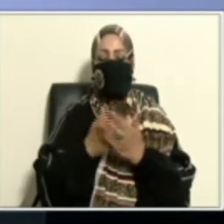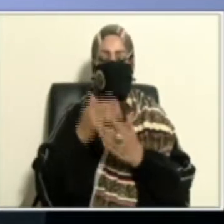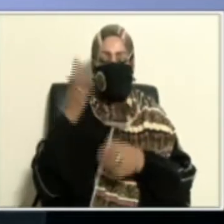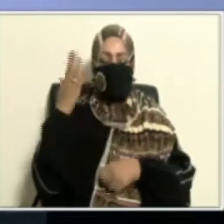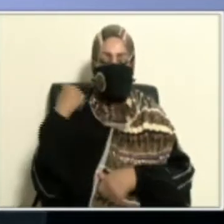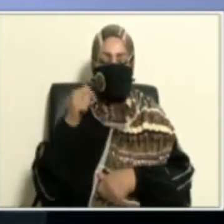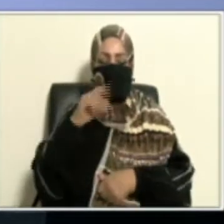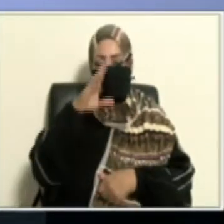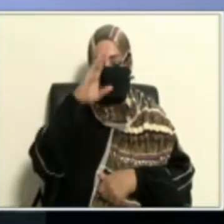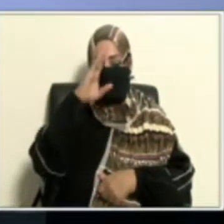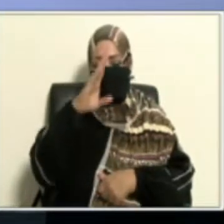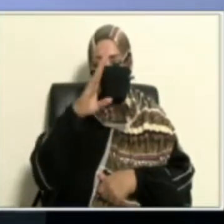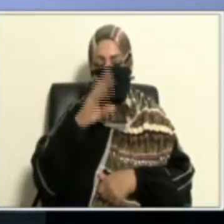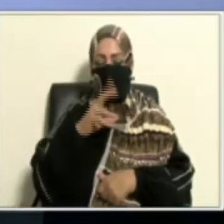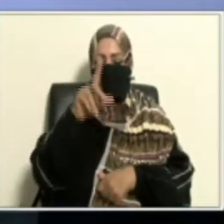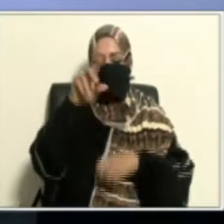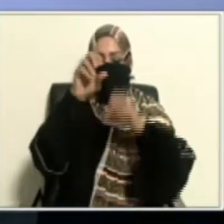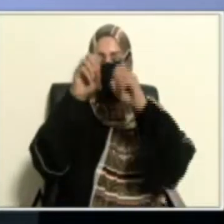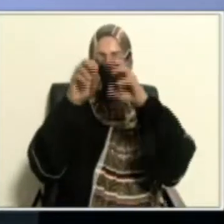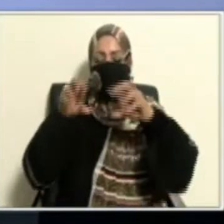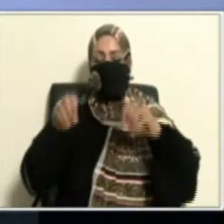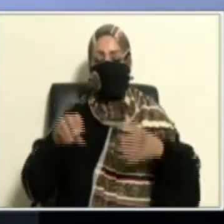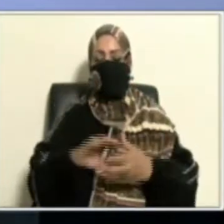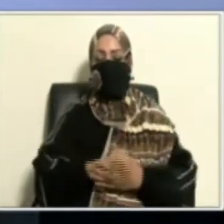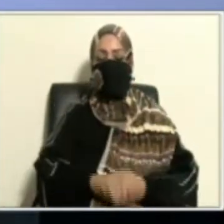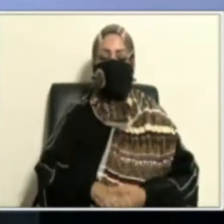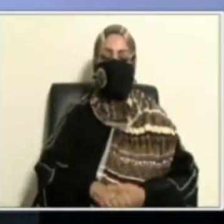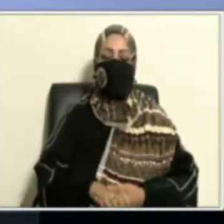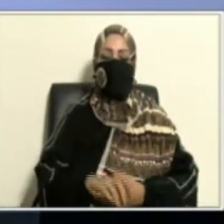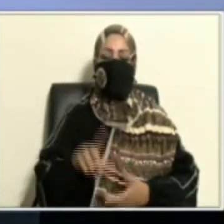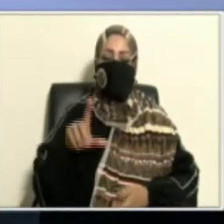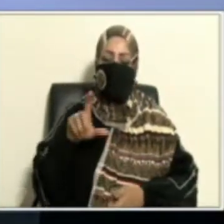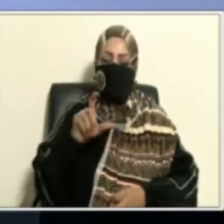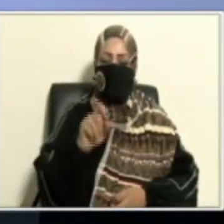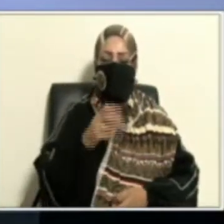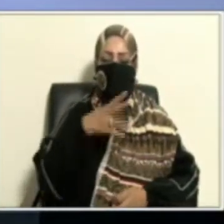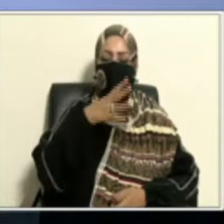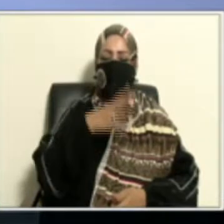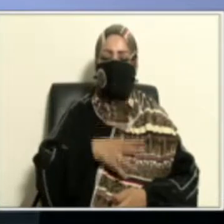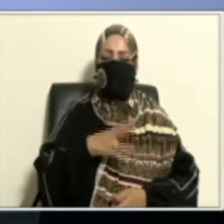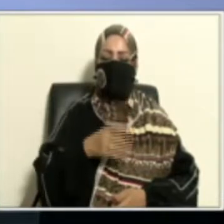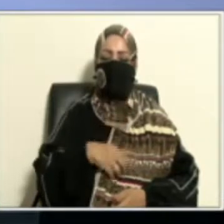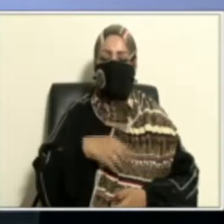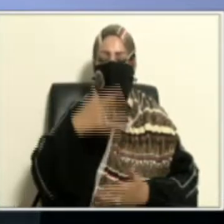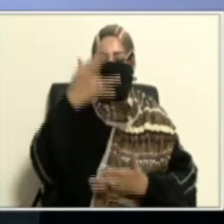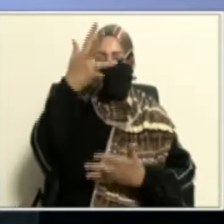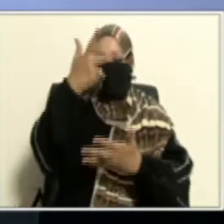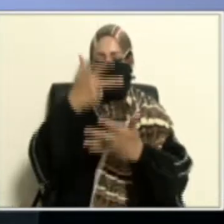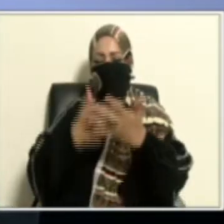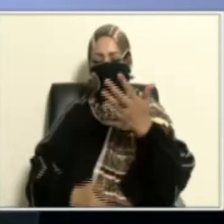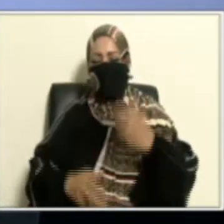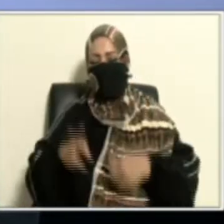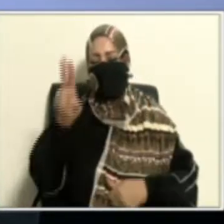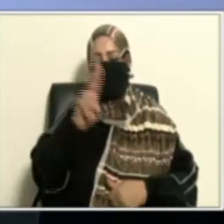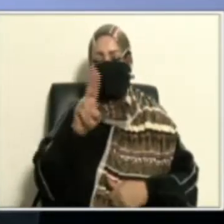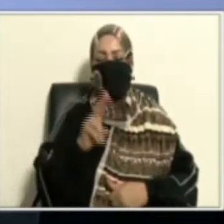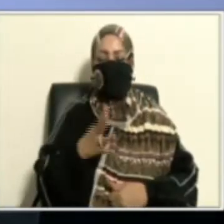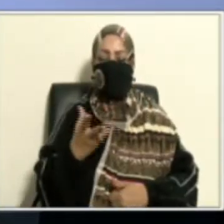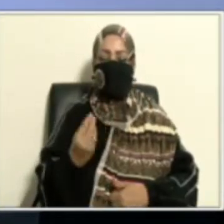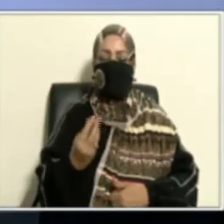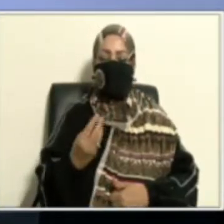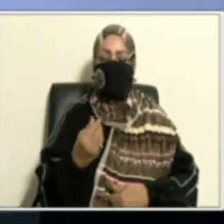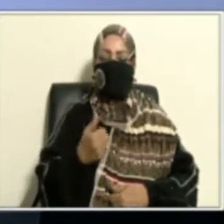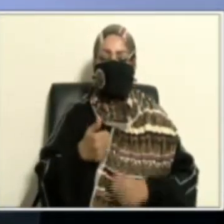باهي تفضل تفضل. باهي. اول سؤال يا شيخ، نبغوا الحكم في سور الانسان المسلم والكافر. حكم؟